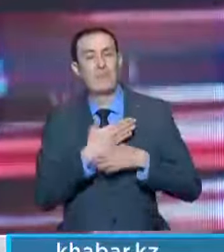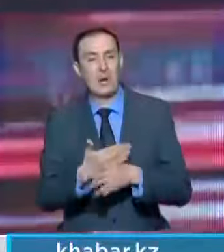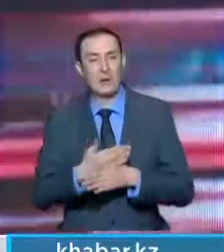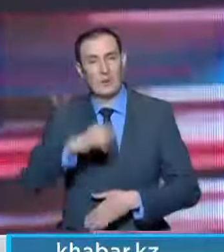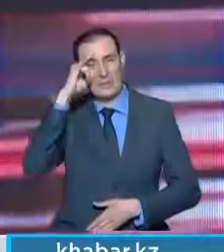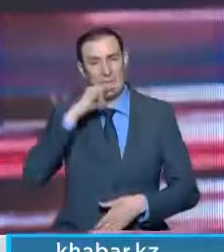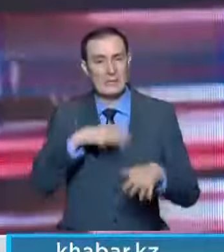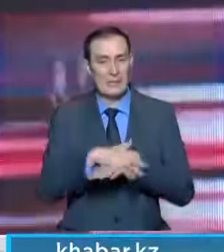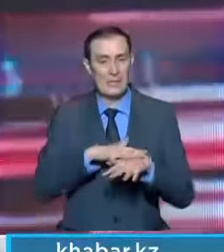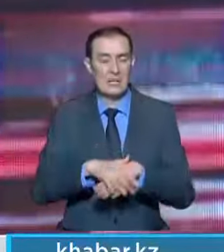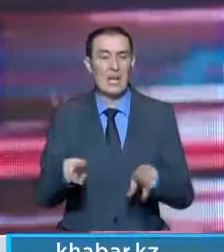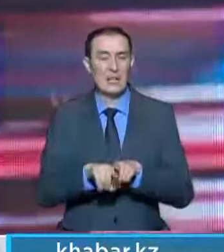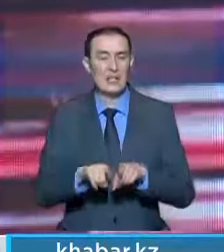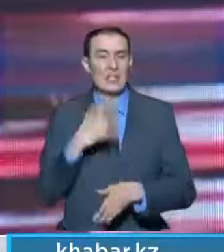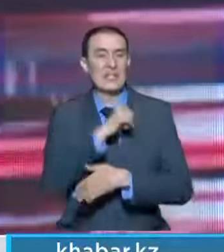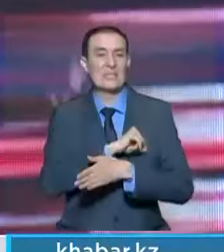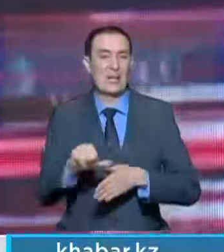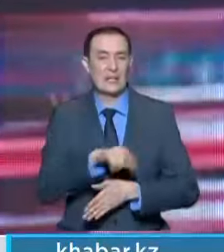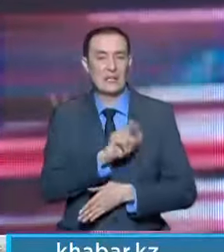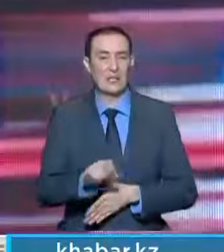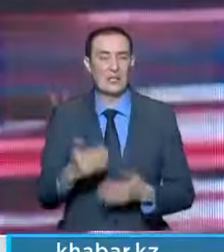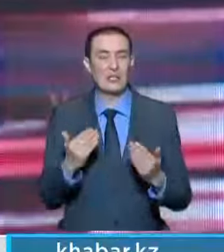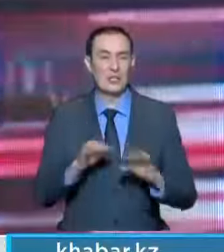иностранные граждане, невзирая на расстояние, в следующем дайджесте.